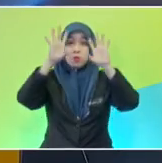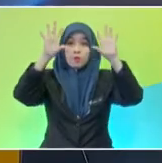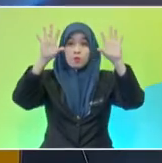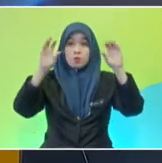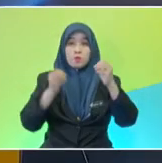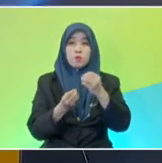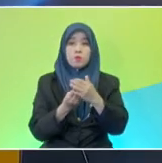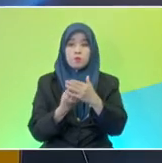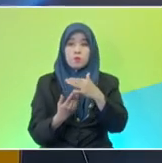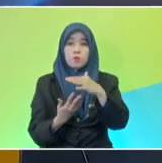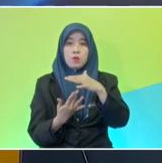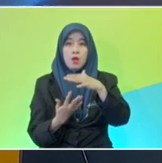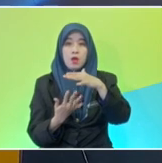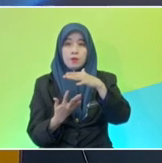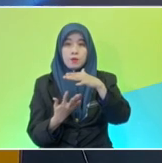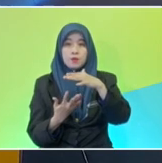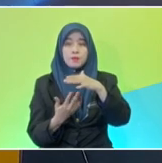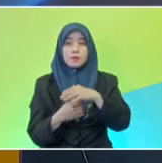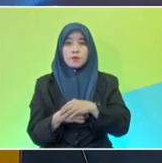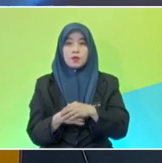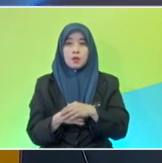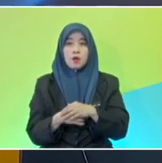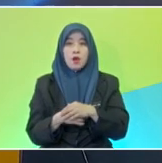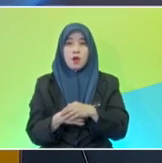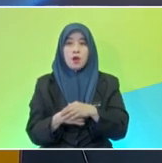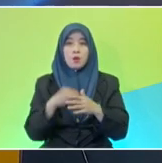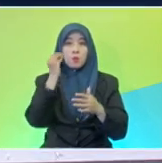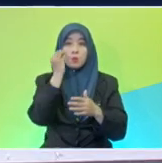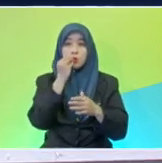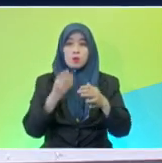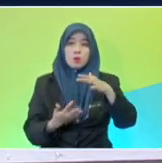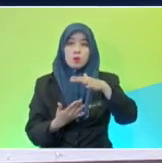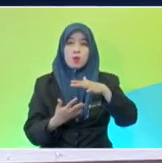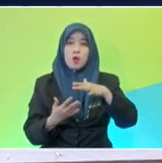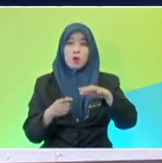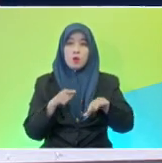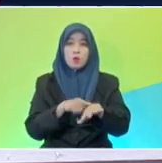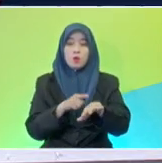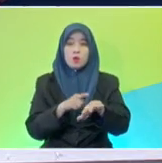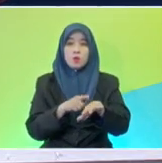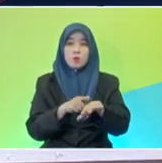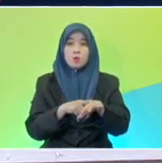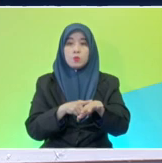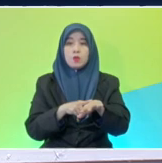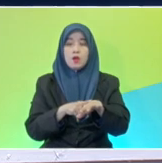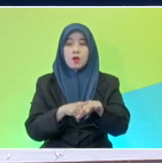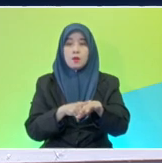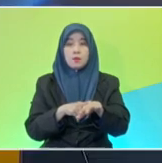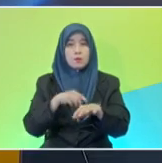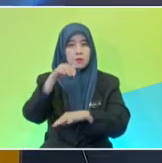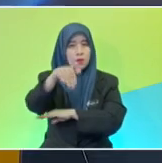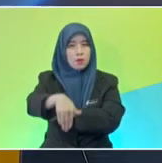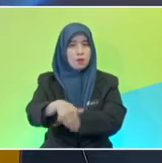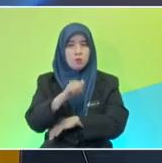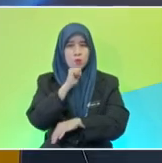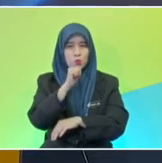kan. Jadi bunga api dilaksanakan pada waktu malam. Tapi ada ke bunga api yang main pada pagi-pagi? Saya rasa